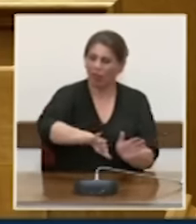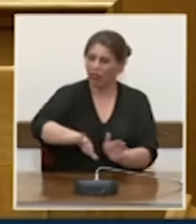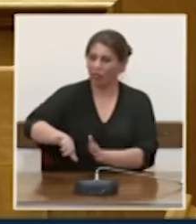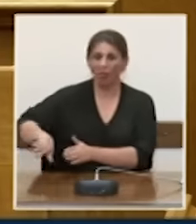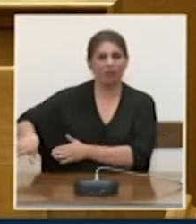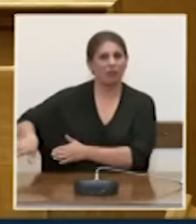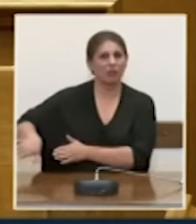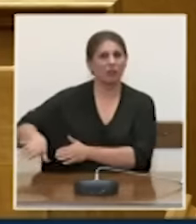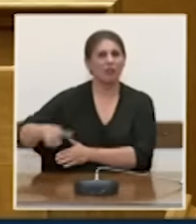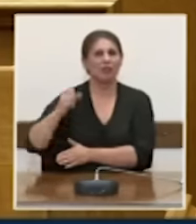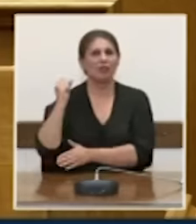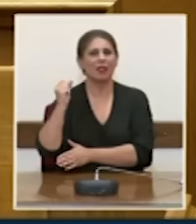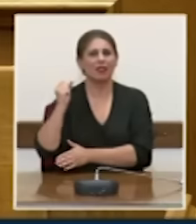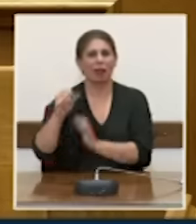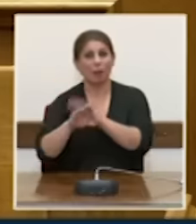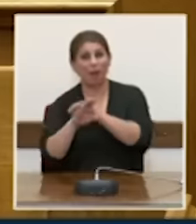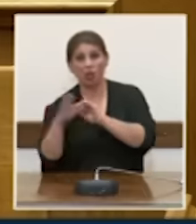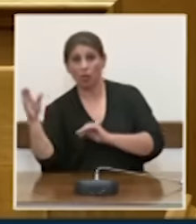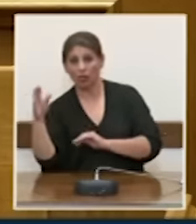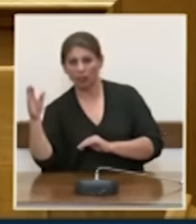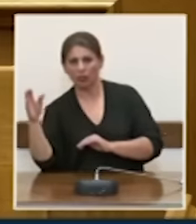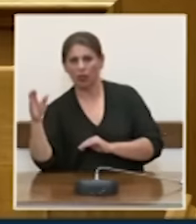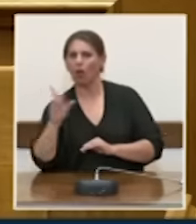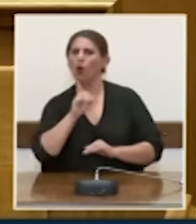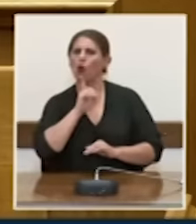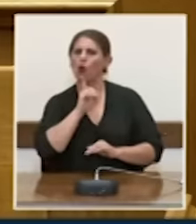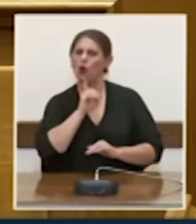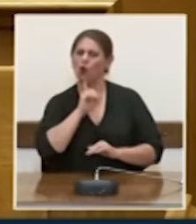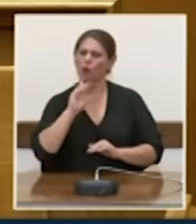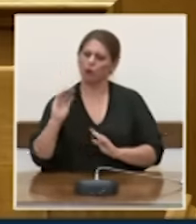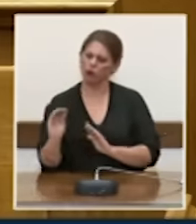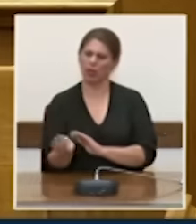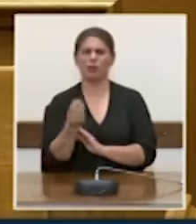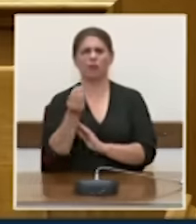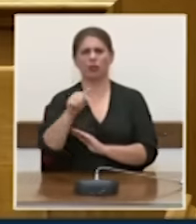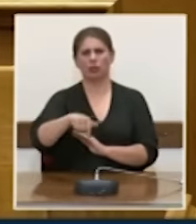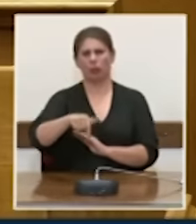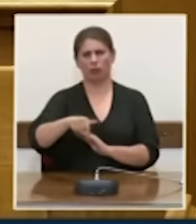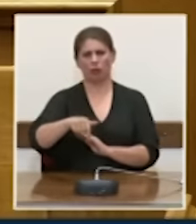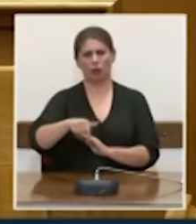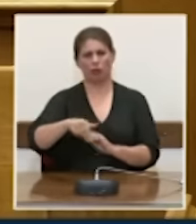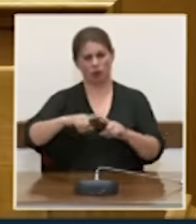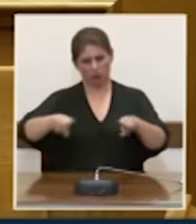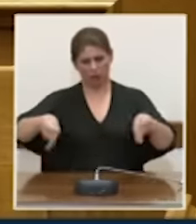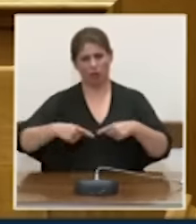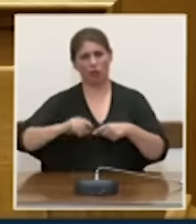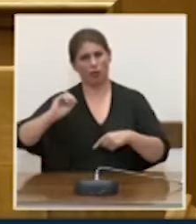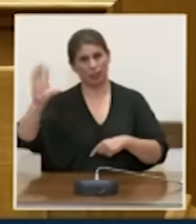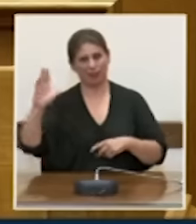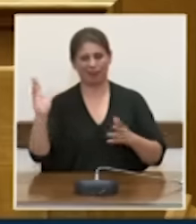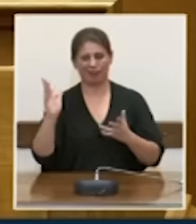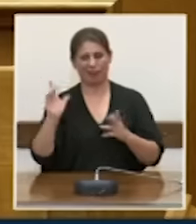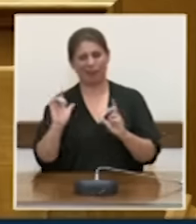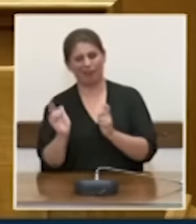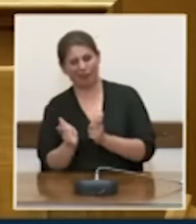της δυνάμεις της ακροδεξιάς, όπως και αν εμφανίζονται αυτές εδώ μέσα ή έξω από αυτή την αίθουσα, δήθεν εθνικά,